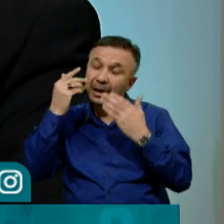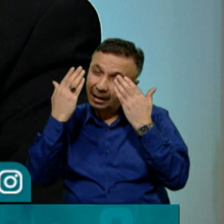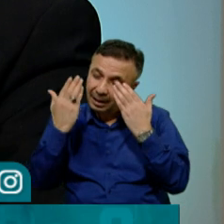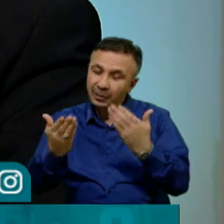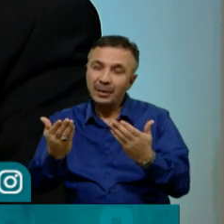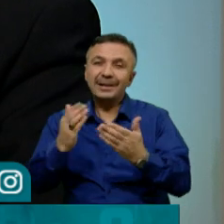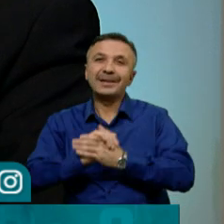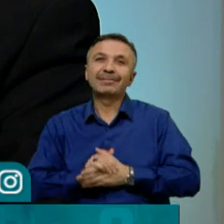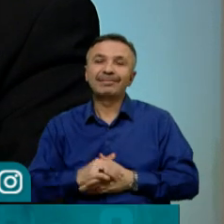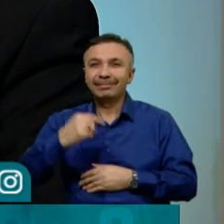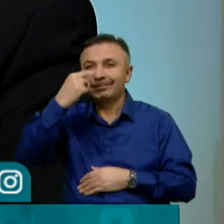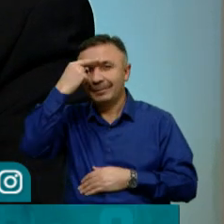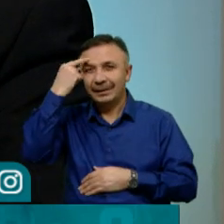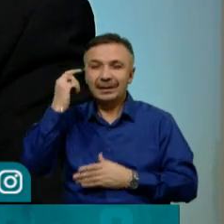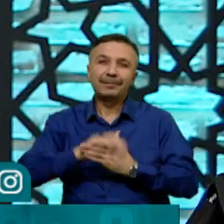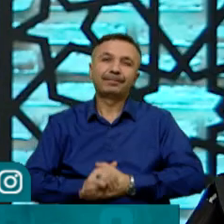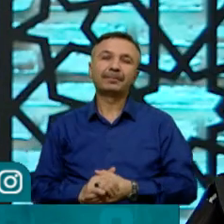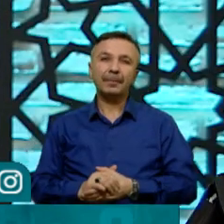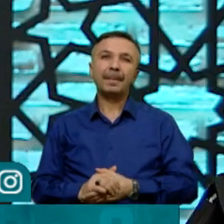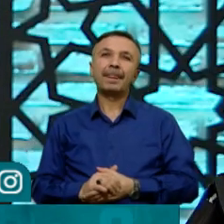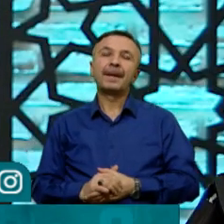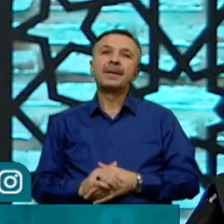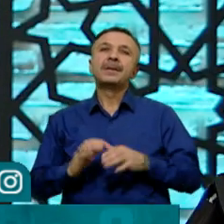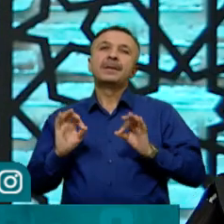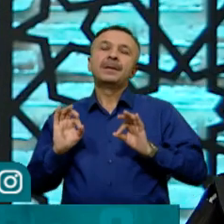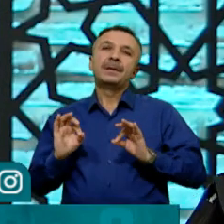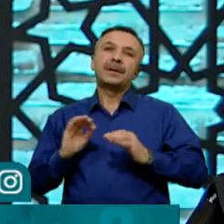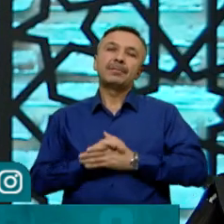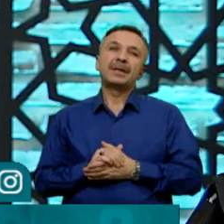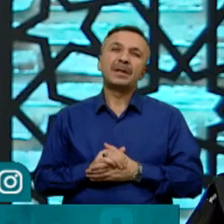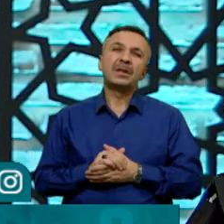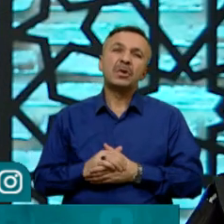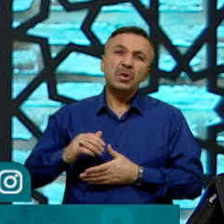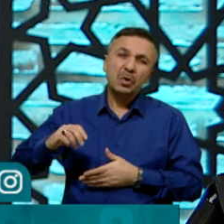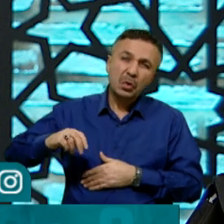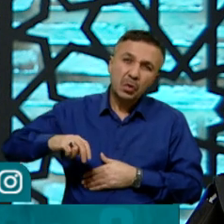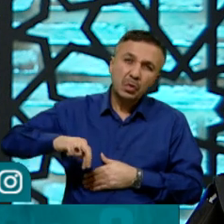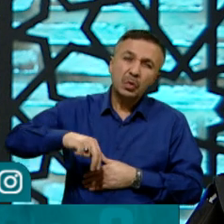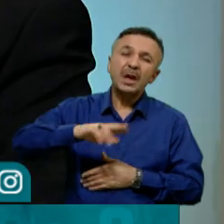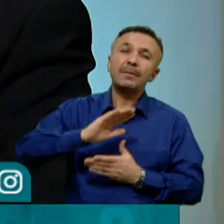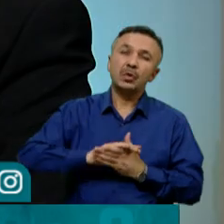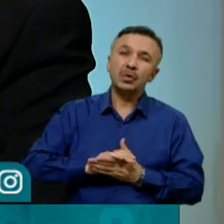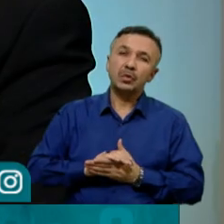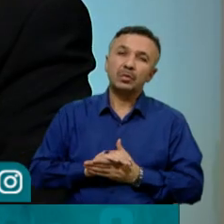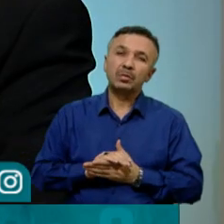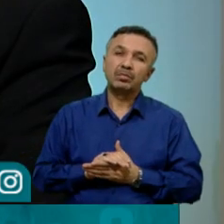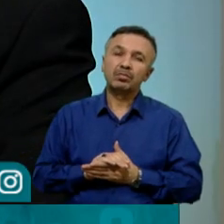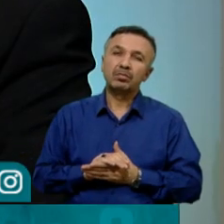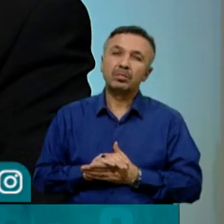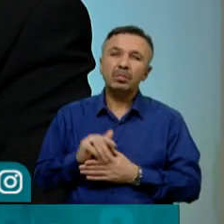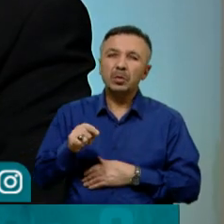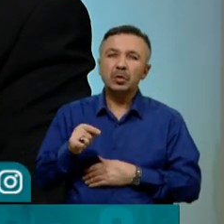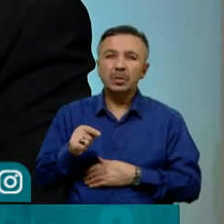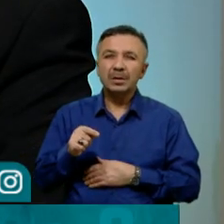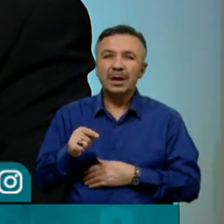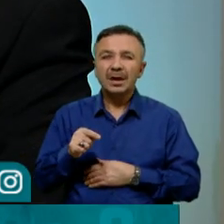İnşallah hocam değil mi Evet yani şimdi tabi yürüyemiyor Çok Zor yürüyor bu durumda